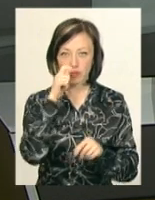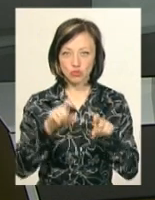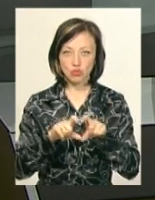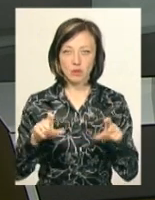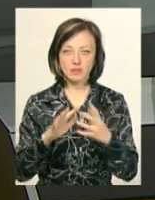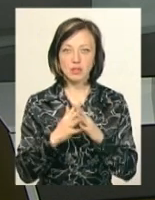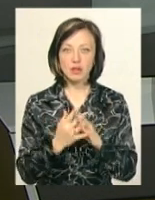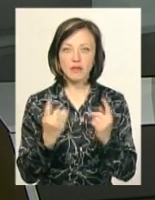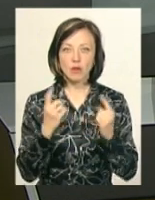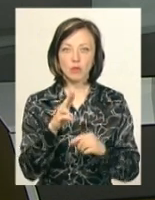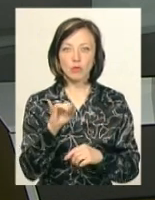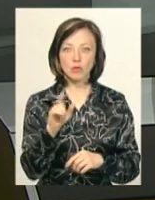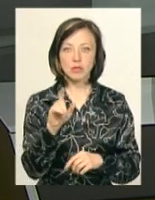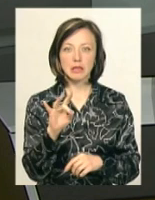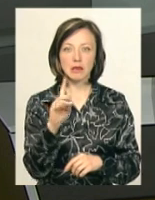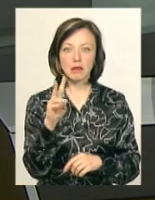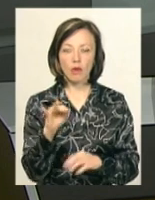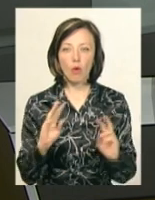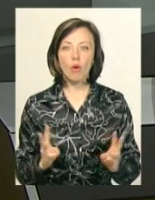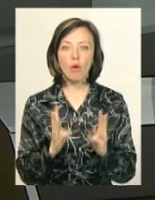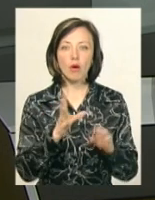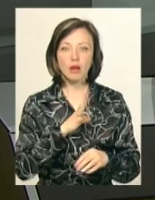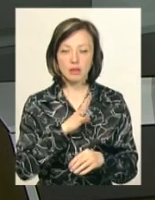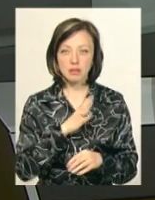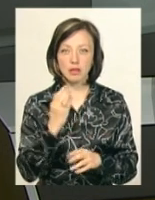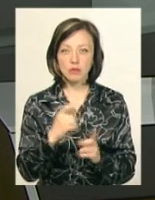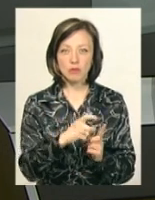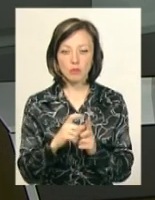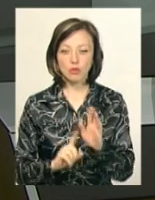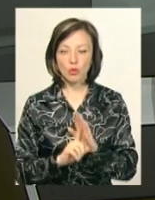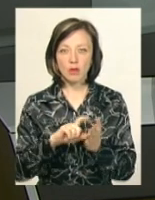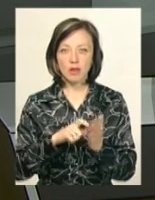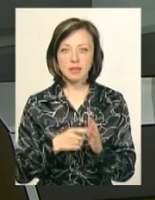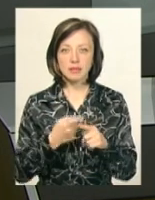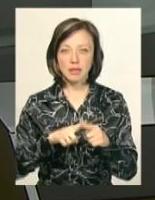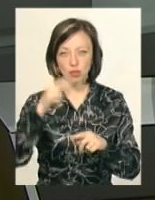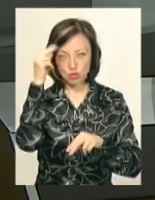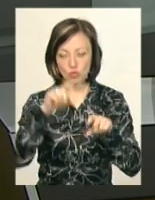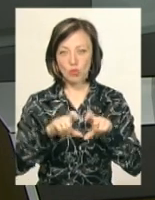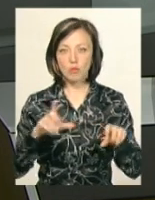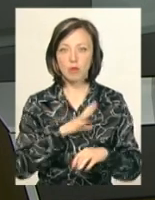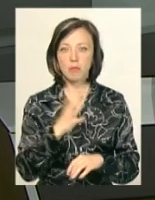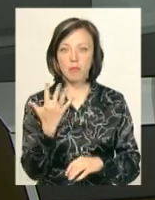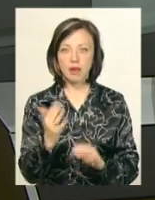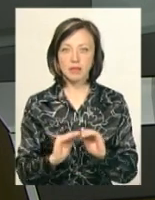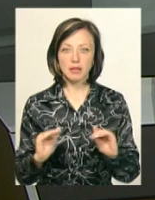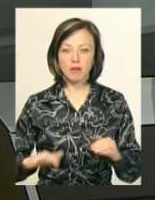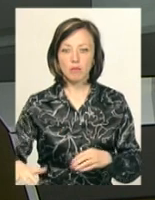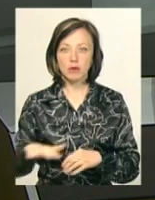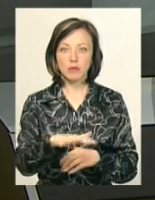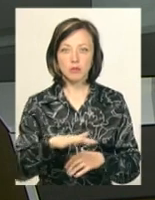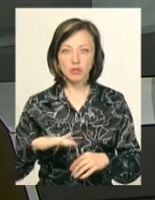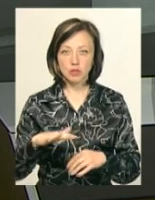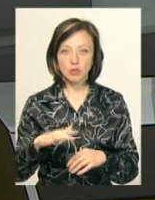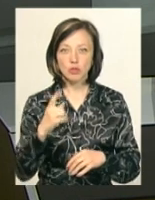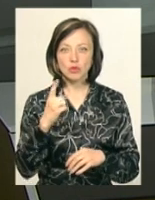у селі Великі Пузирки горіла. За словами Тетяни Дупляк, у початкових класах цієї школи навчалися 5 дітей у приміщенні